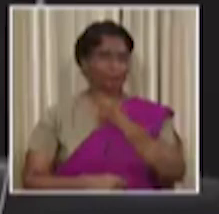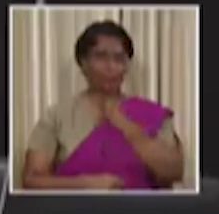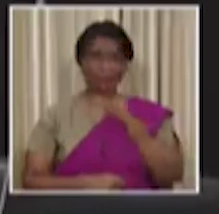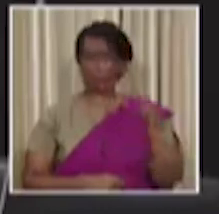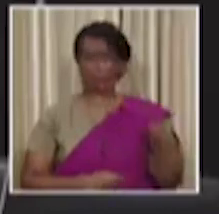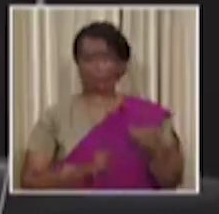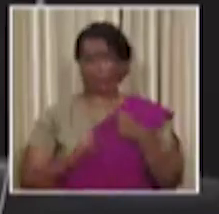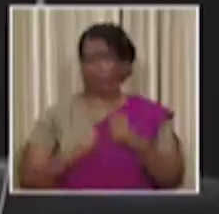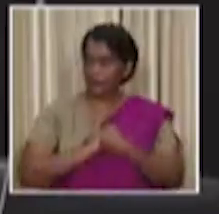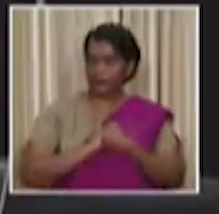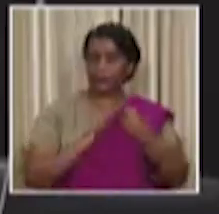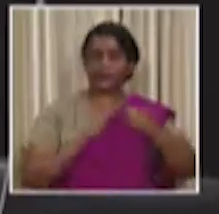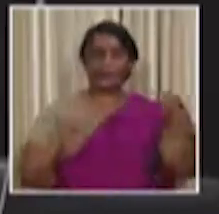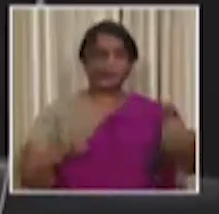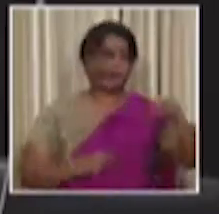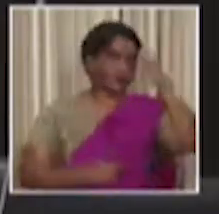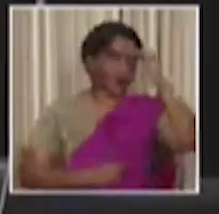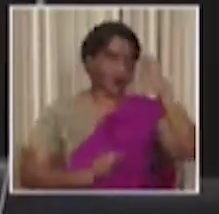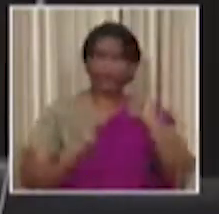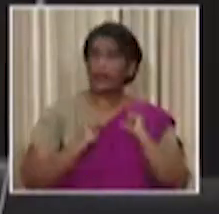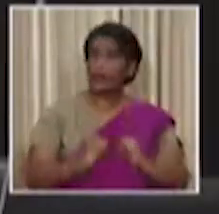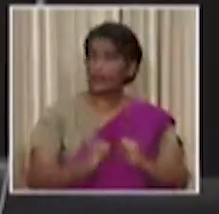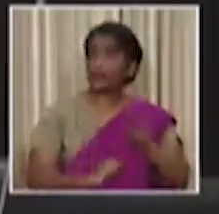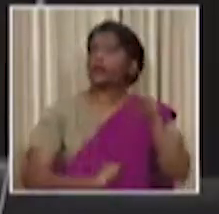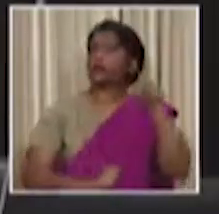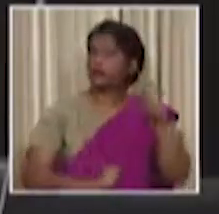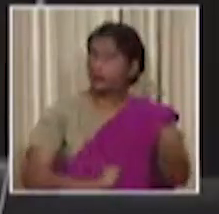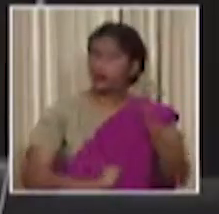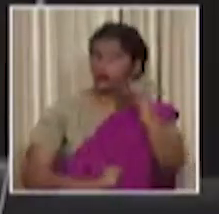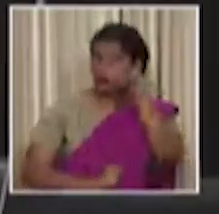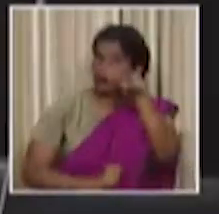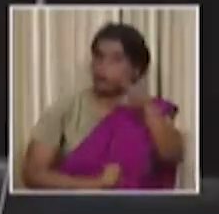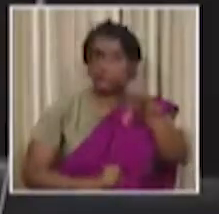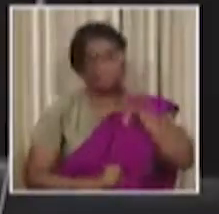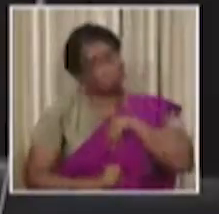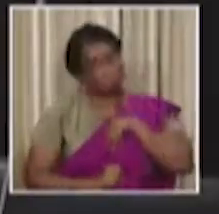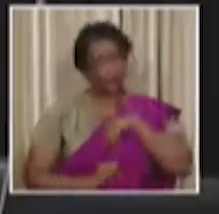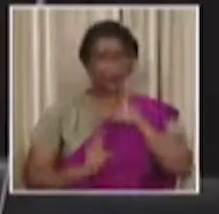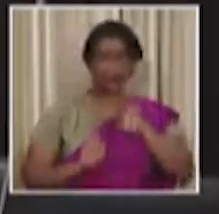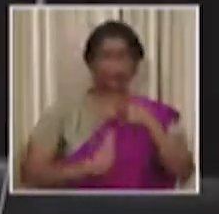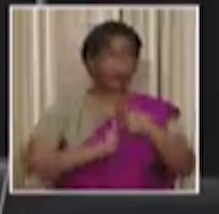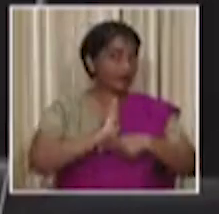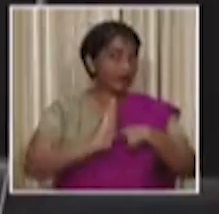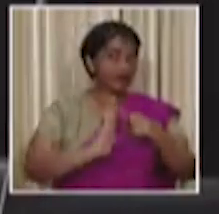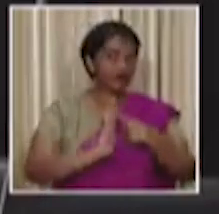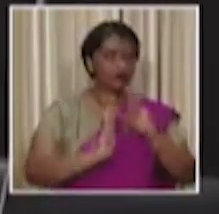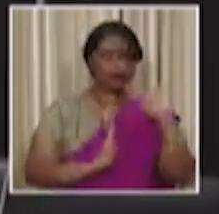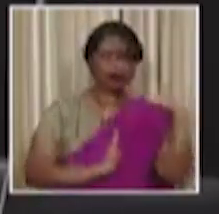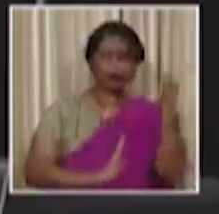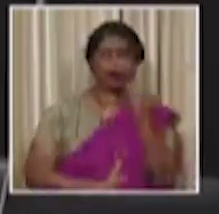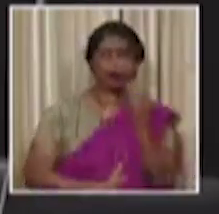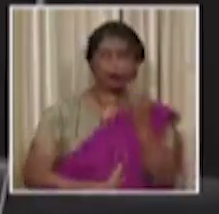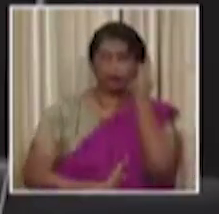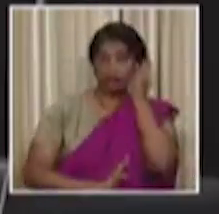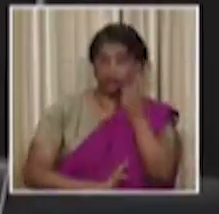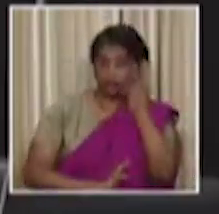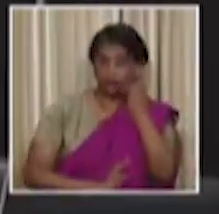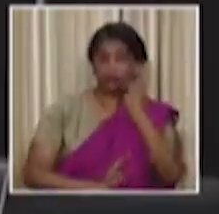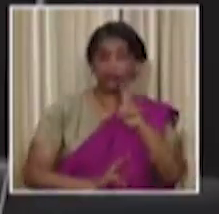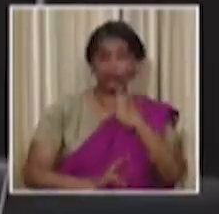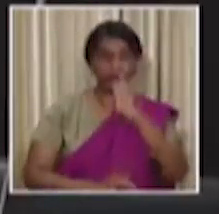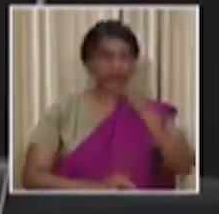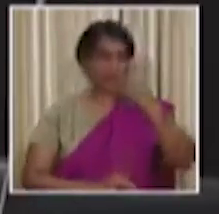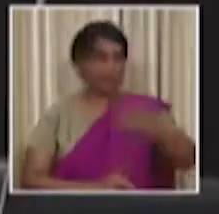විපක්ෂ නායකතුමනි. මොකද ඒක ඔබතුමා පිළිගත්තට මේ රටේ කිසිම ආර්ථික විද්‍යාත්මක